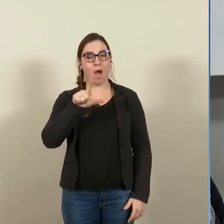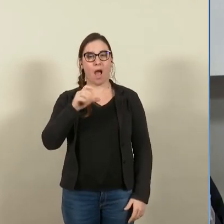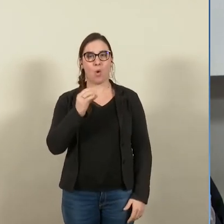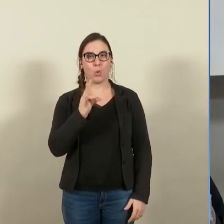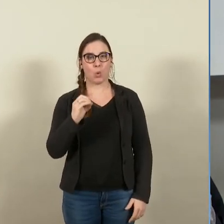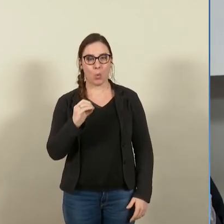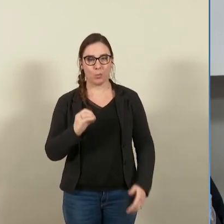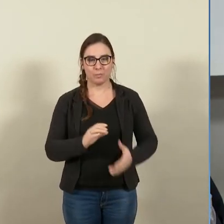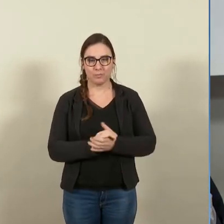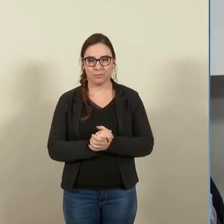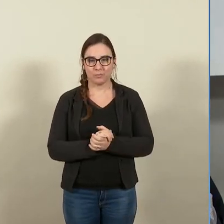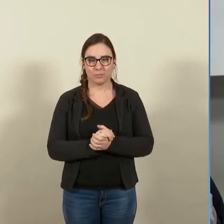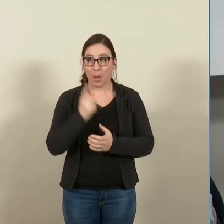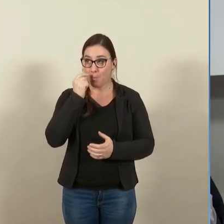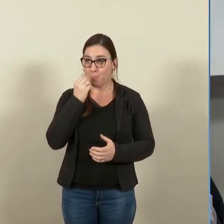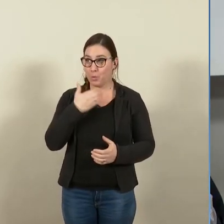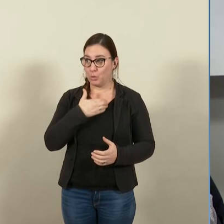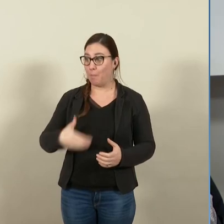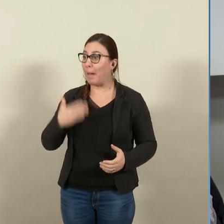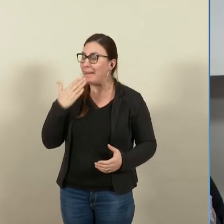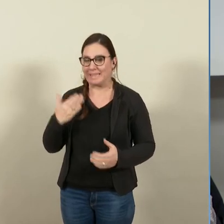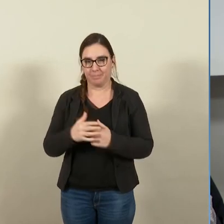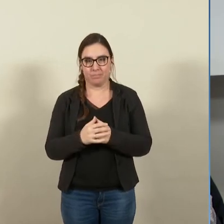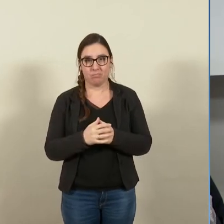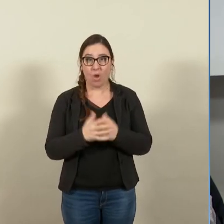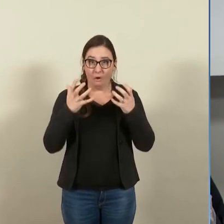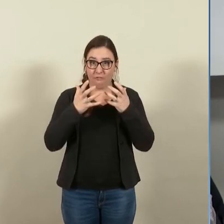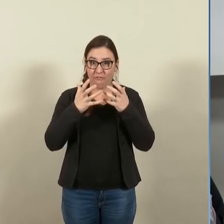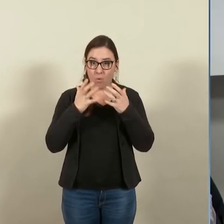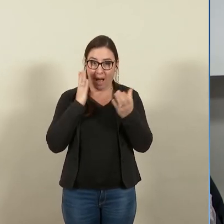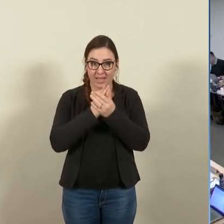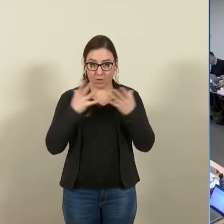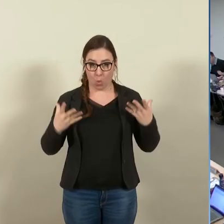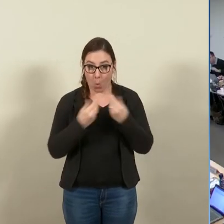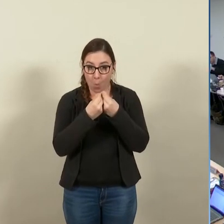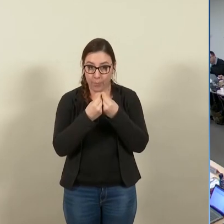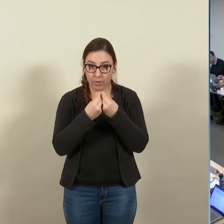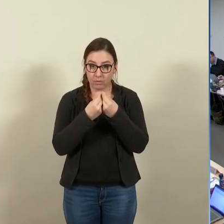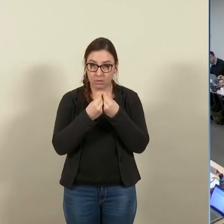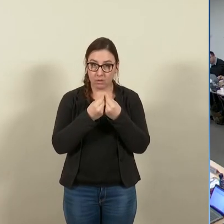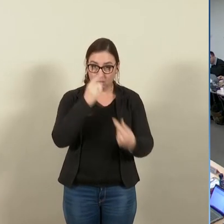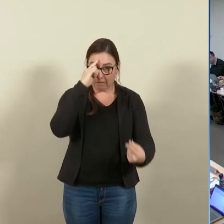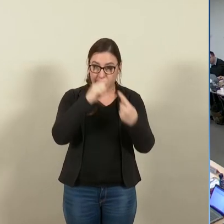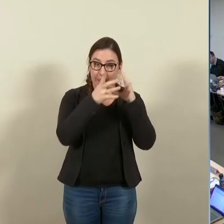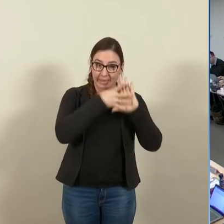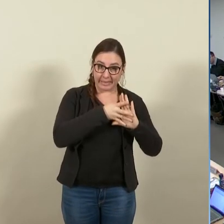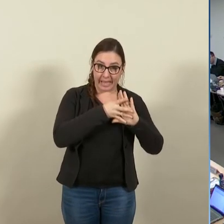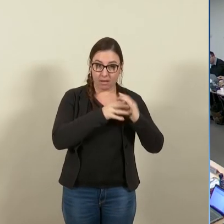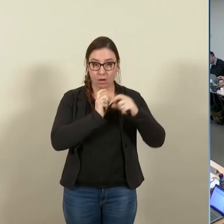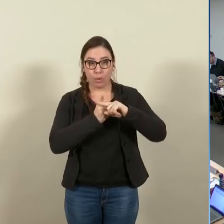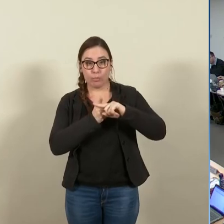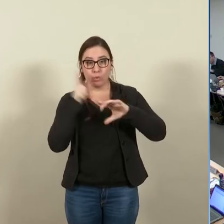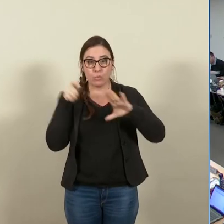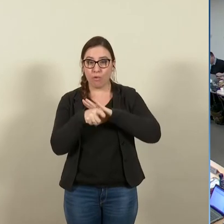aloto Merci monsieur le Maire c'était juste pour savoir si vous souhhaaitiez qu'on groupe les interventions à la fois sur l'aspect on va dire critère mais aussi après il y a la partie